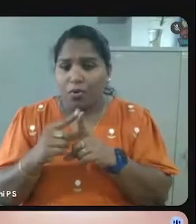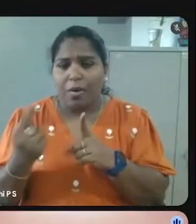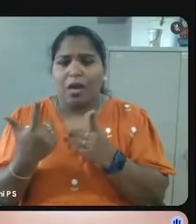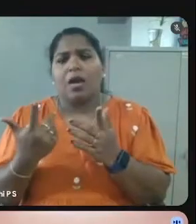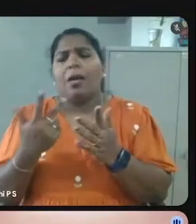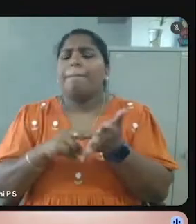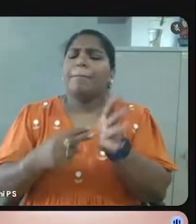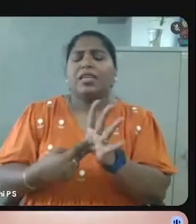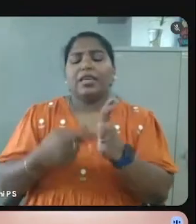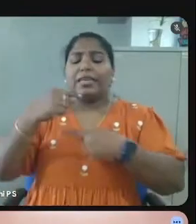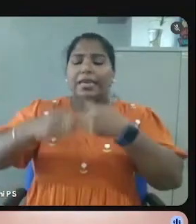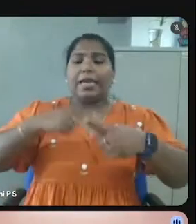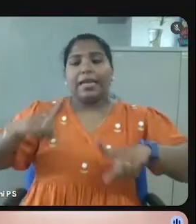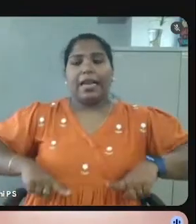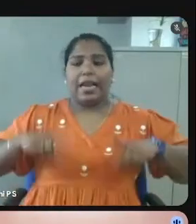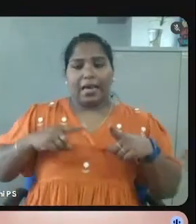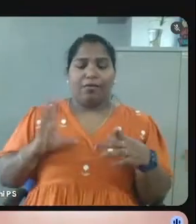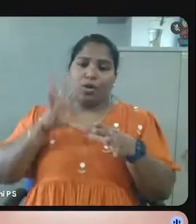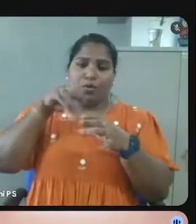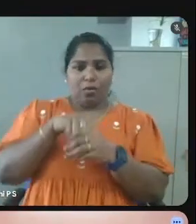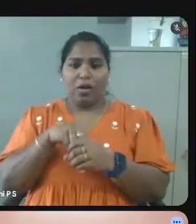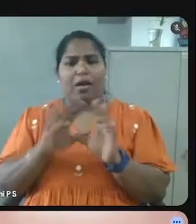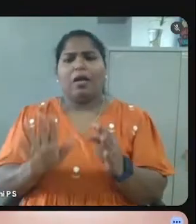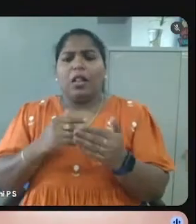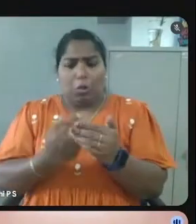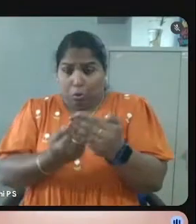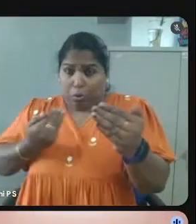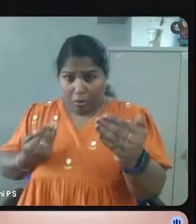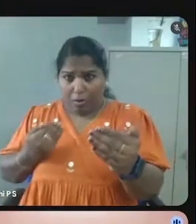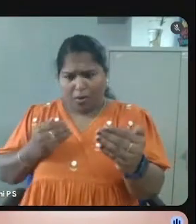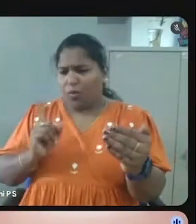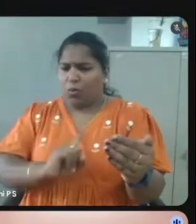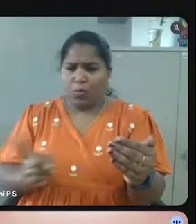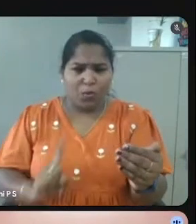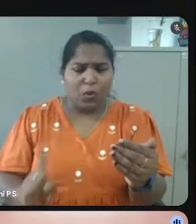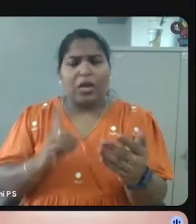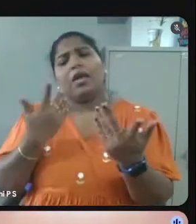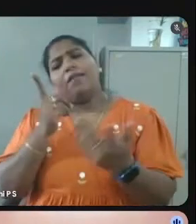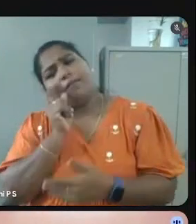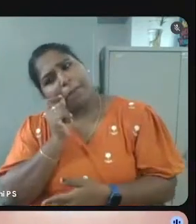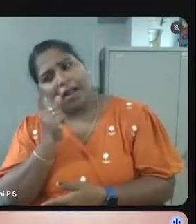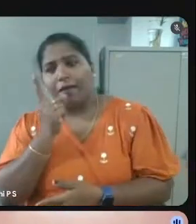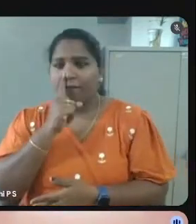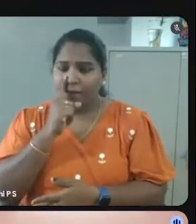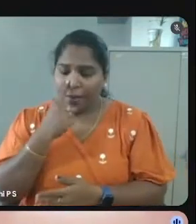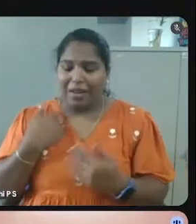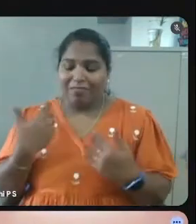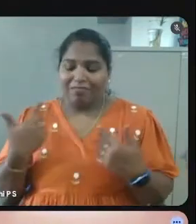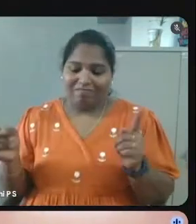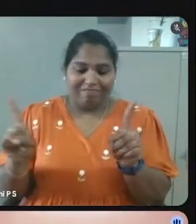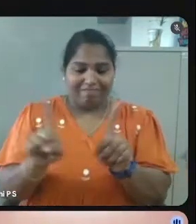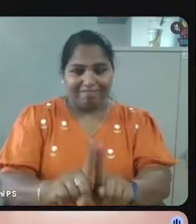ഒരു റൊട്ടീൻ ആയിട്ട് പോവേണ്ട കാര്യം. അത് അവോയ്ഡ് ചെയ്യുന്ന ഏരിയ അല്ല. ഒരു റോൾസും മെയിൽസും ഫീമെയിൽസും തമ്മിലുള്ള